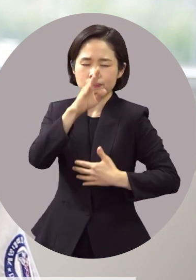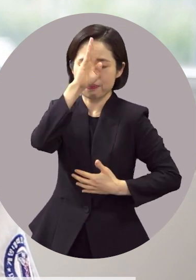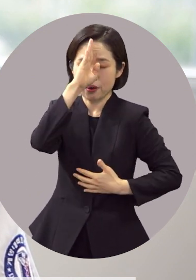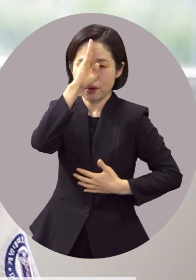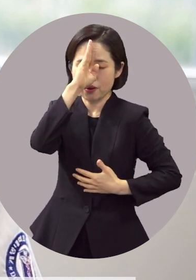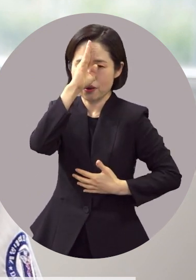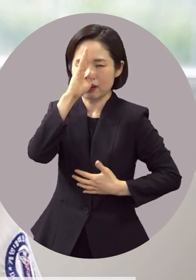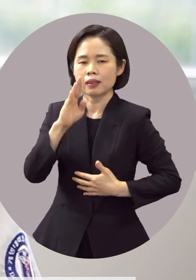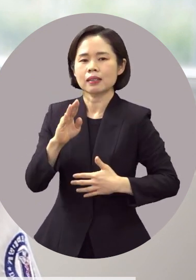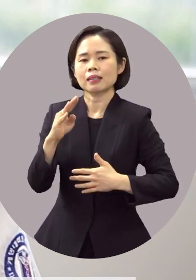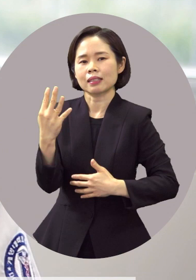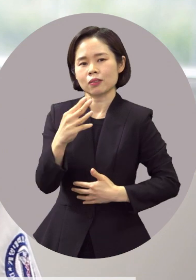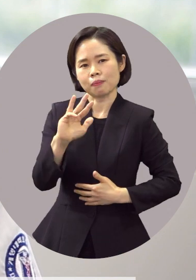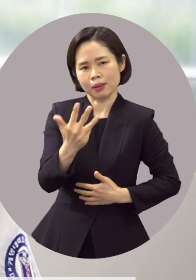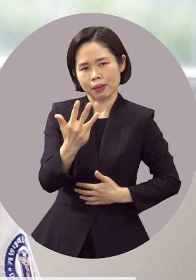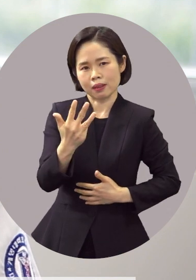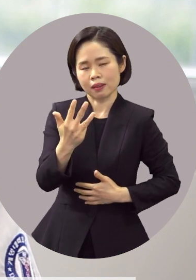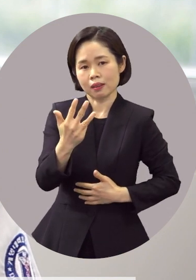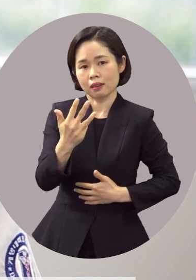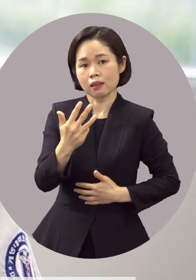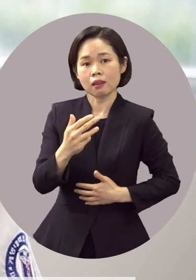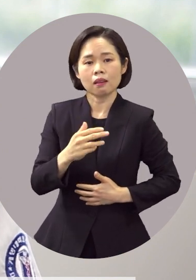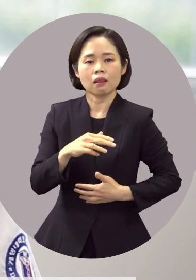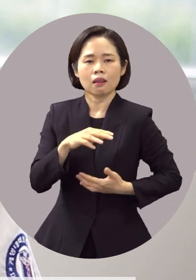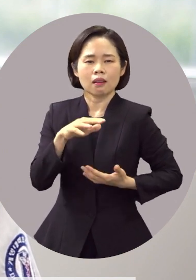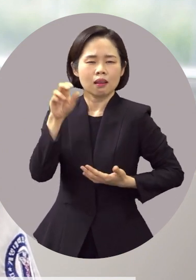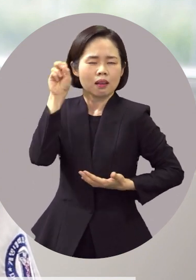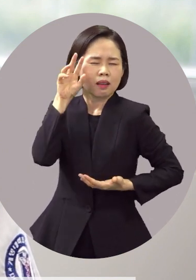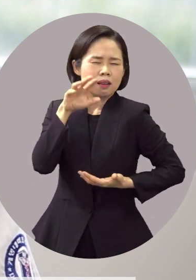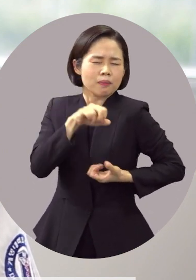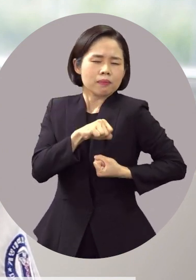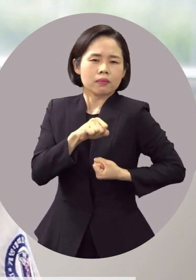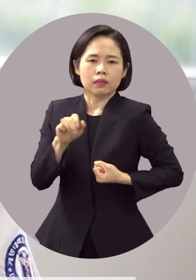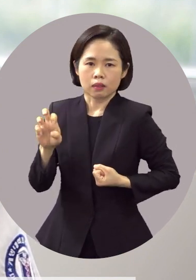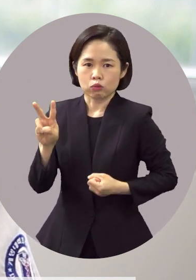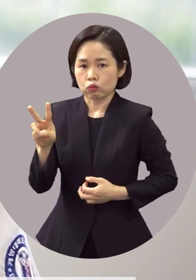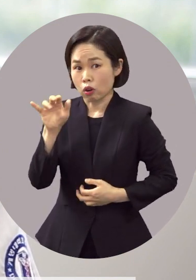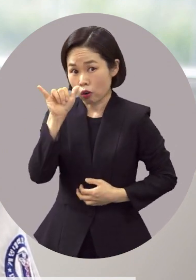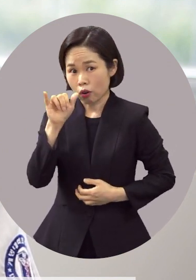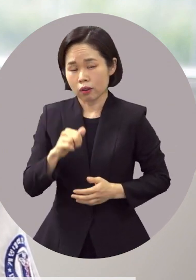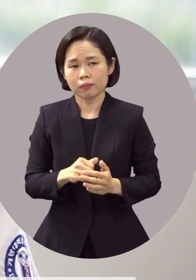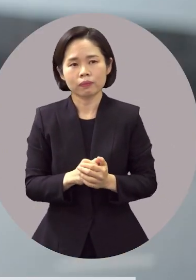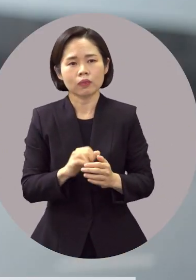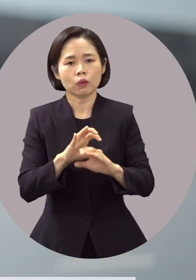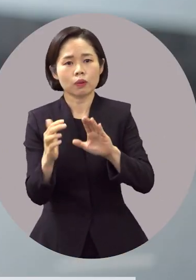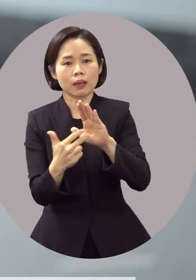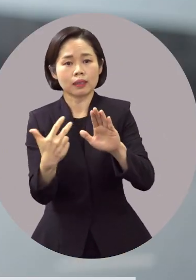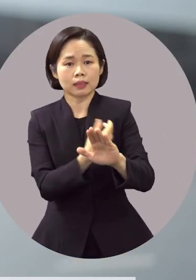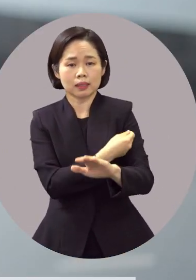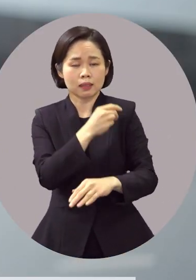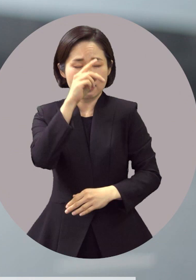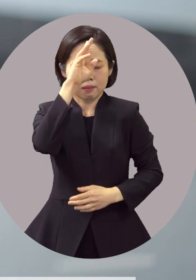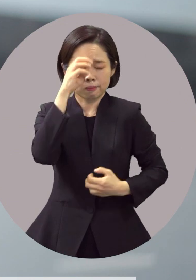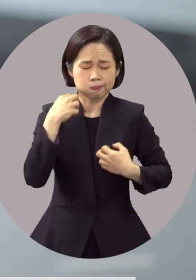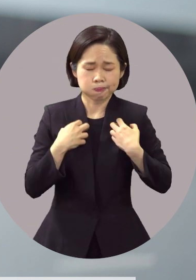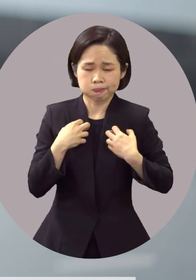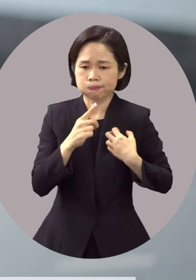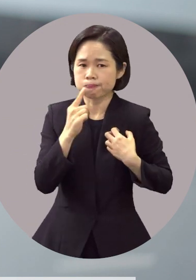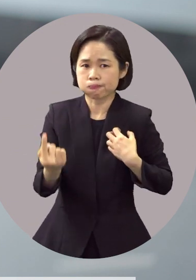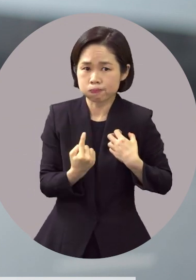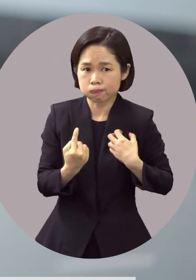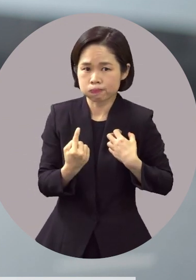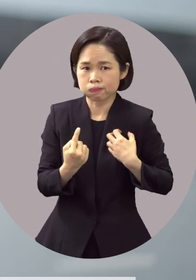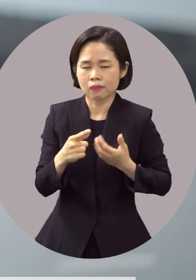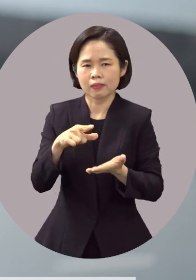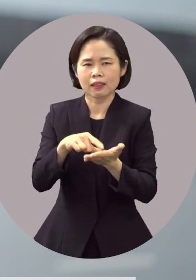부작용 보고가 4,800여 건이 있었고 급성 심장정지가 32건 보고되었습니다. 코로나 백신 부작용 보고 중